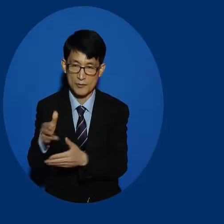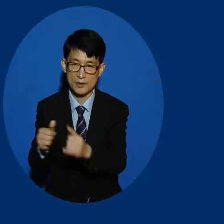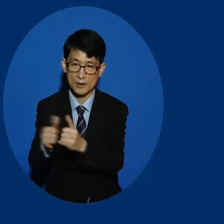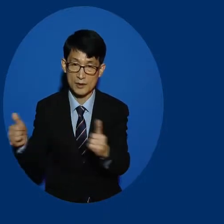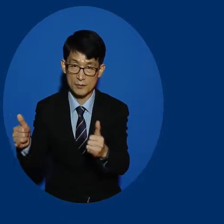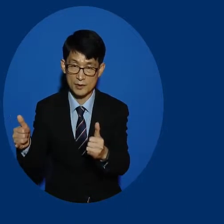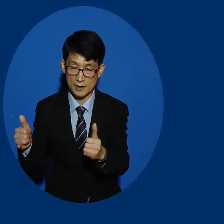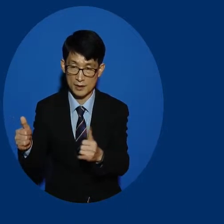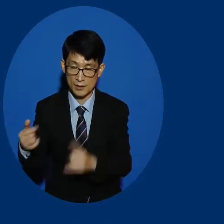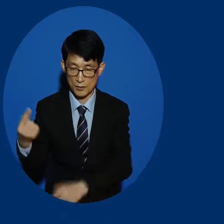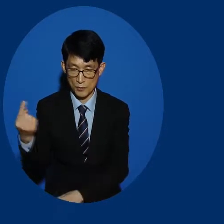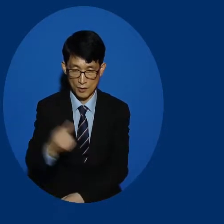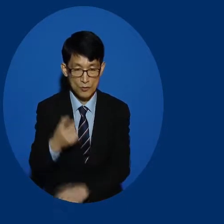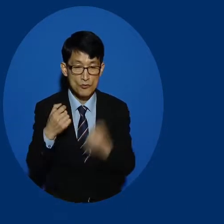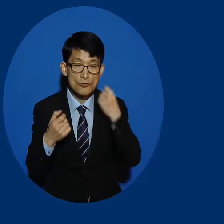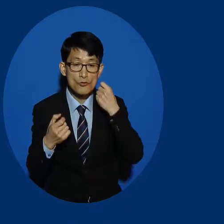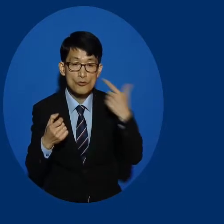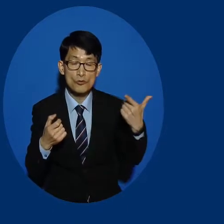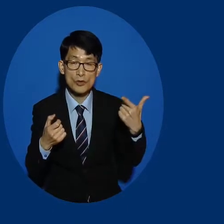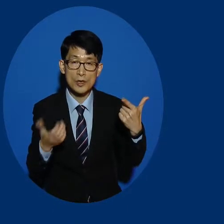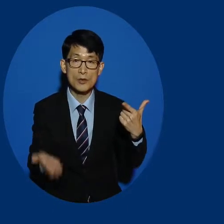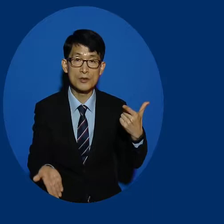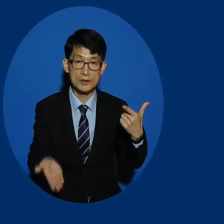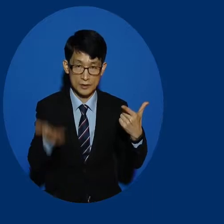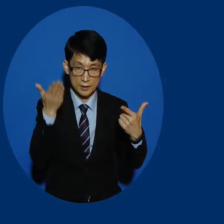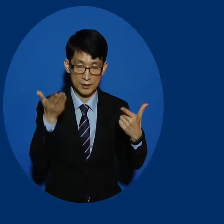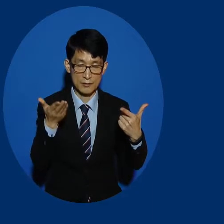이상 계속해서